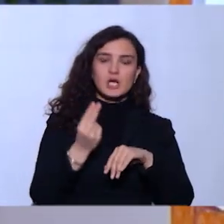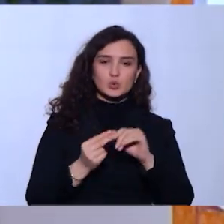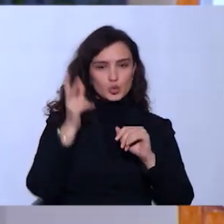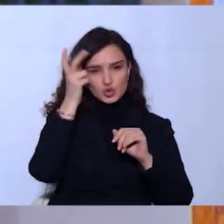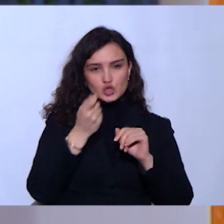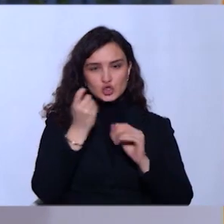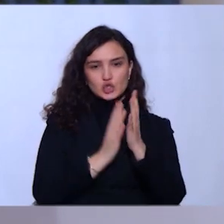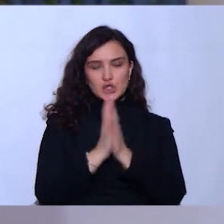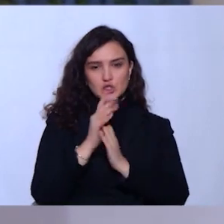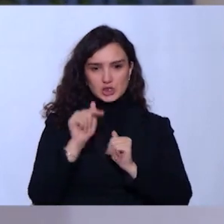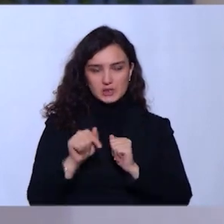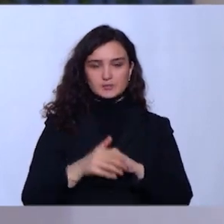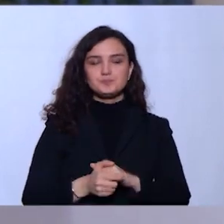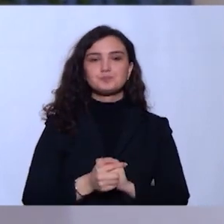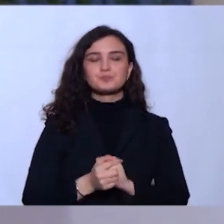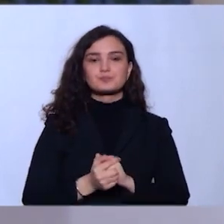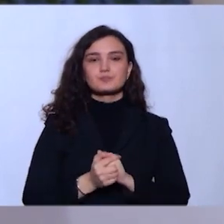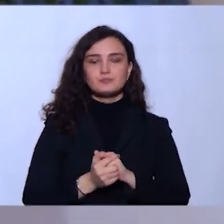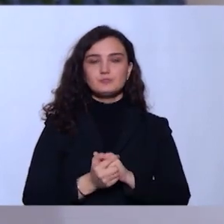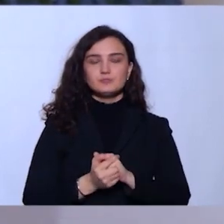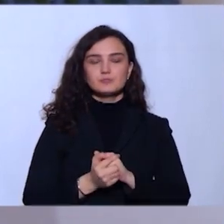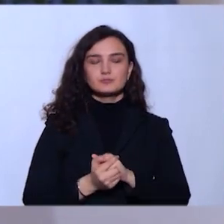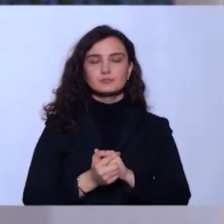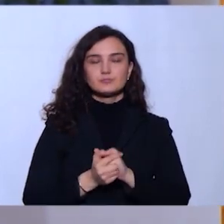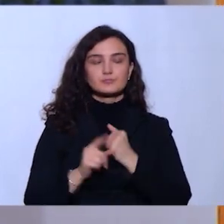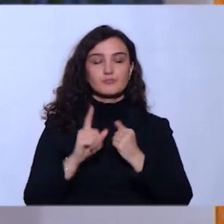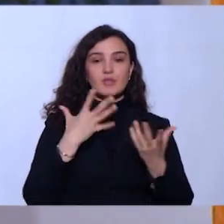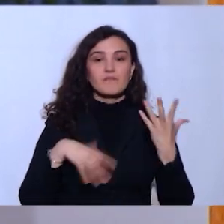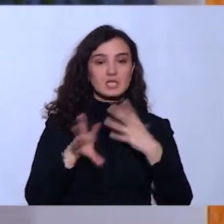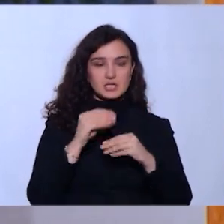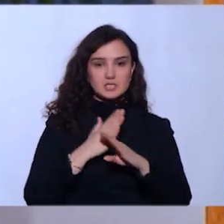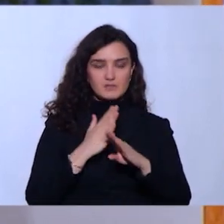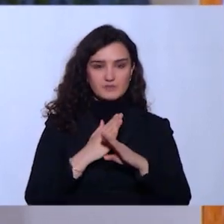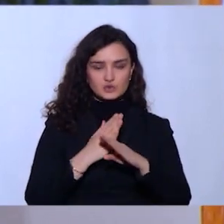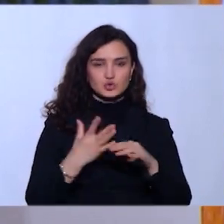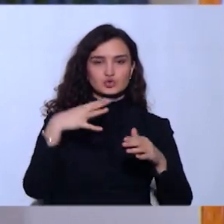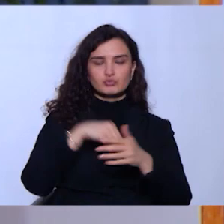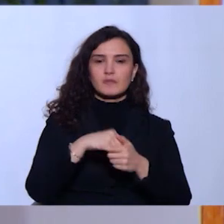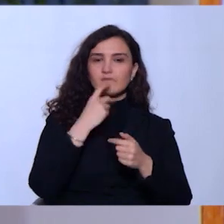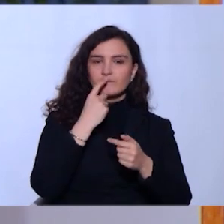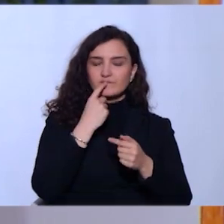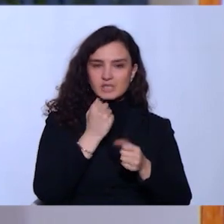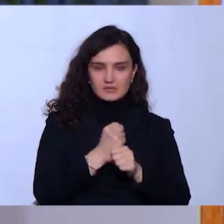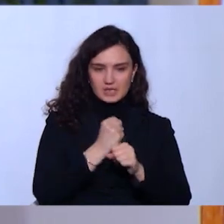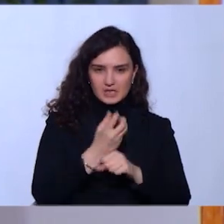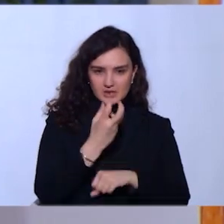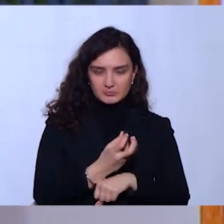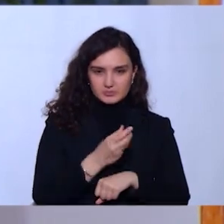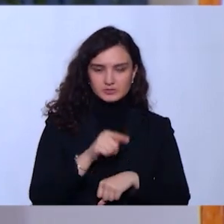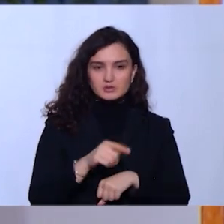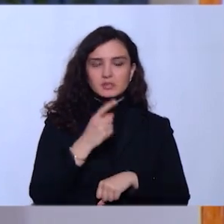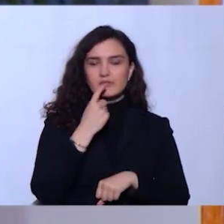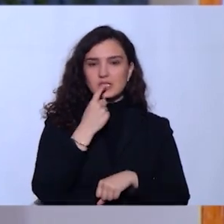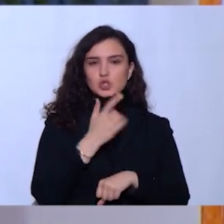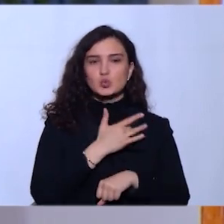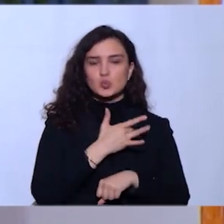ჯეჯილი, რომელიც ყველას გვაქვს. შეგვდებთ ხოლმე კვერცხს, გვერდზე კვერცხებს,